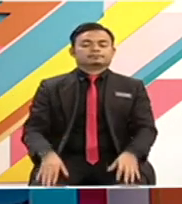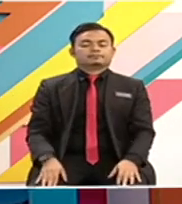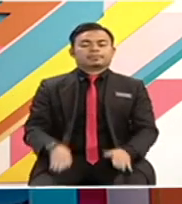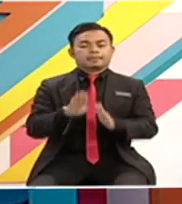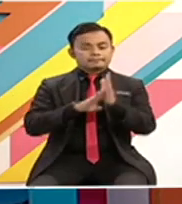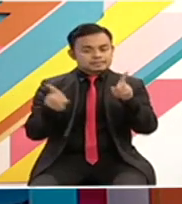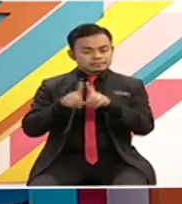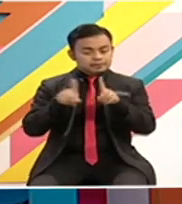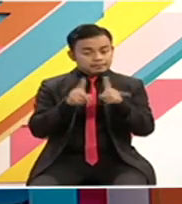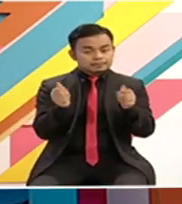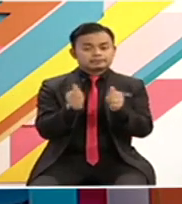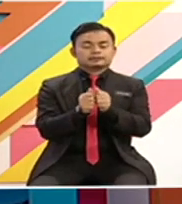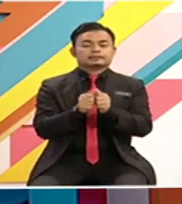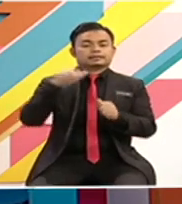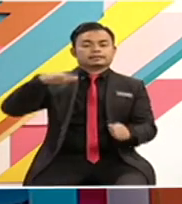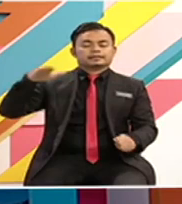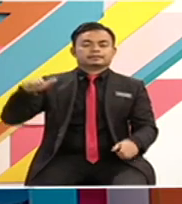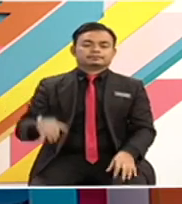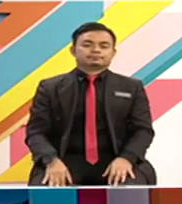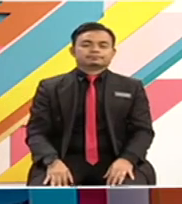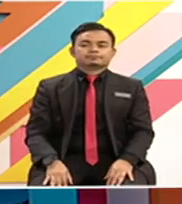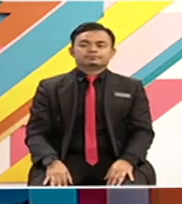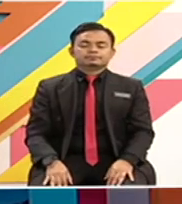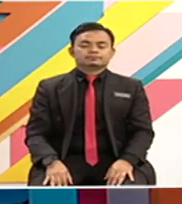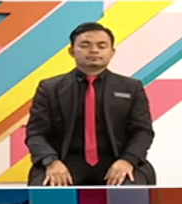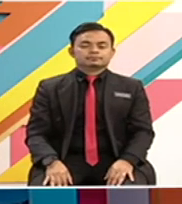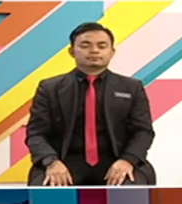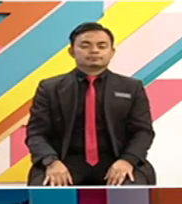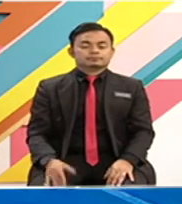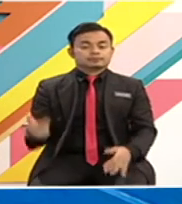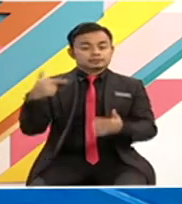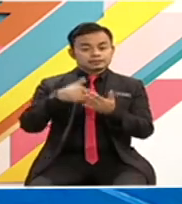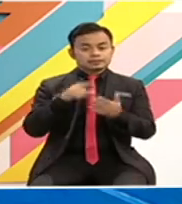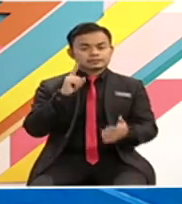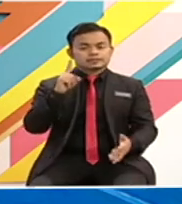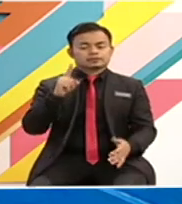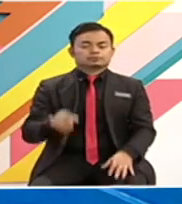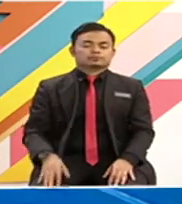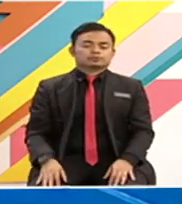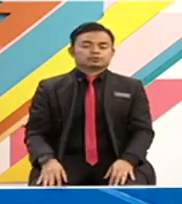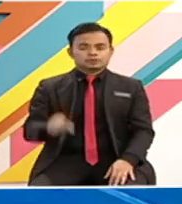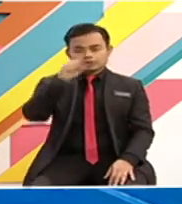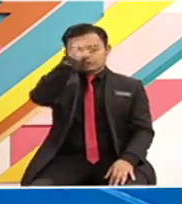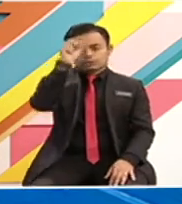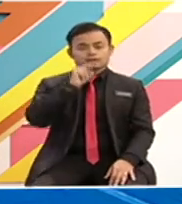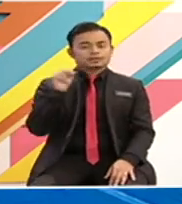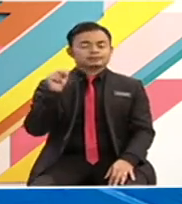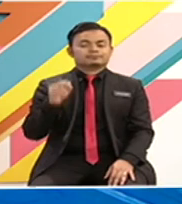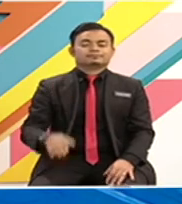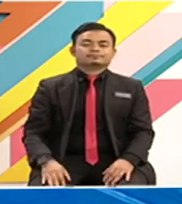pesanannya yang yang penuh yang sangat-sangat penting oke cego lagi satu sama lain semua semuanya banyak saya soalnya saya hari ini